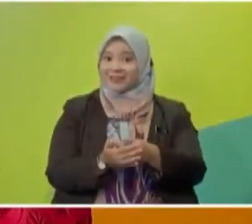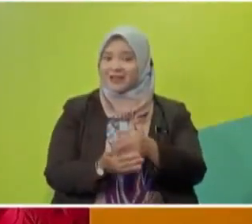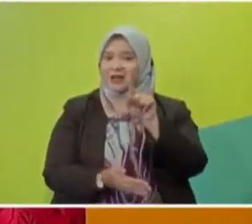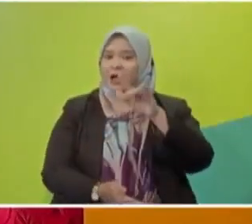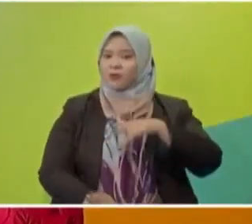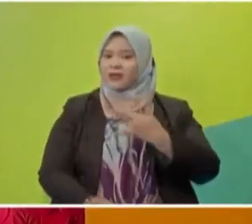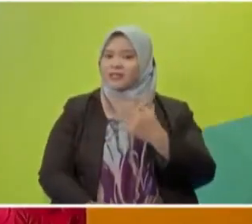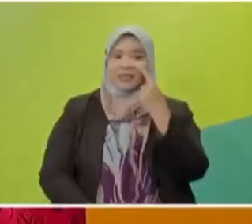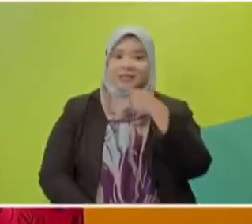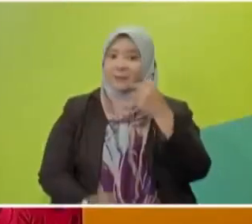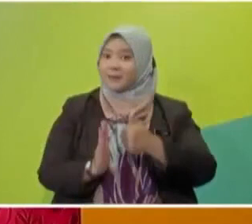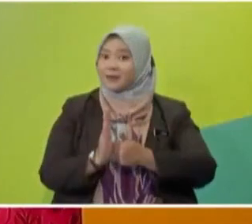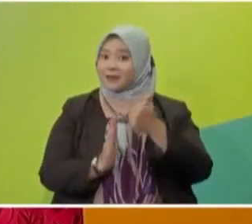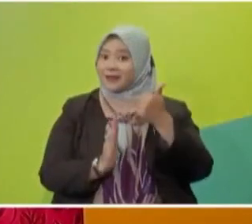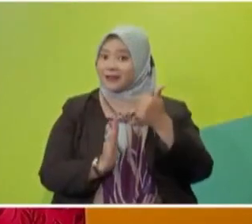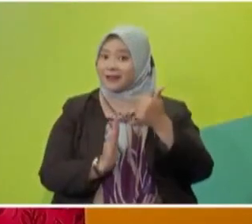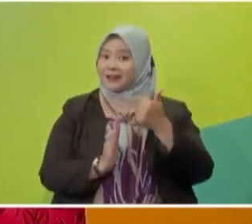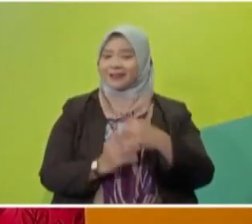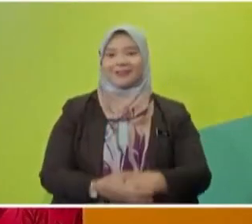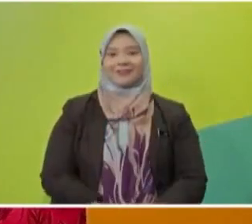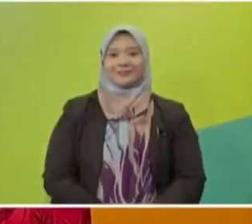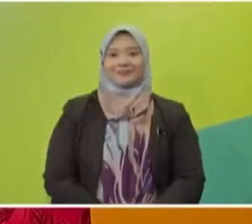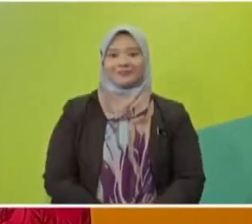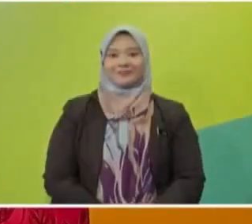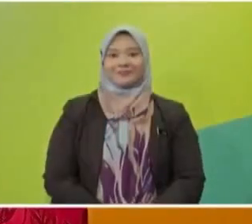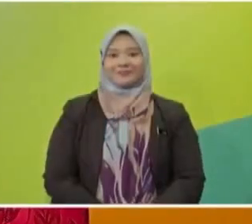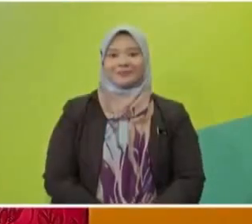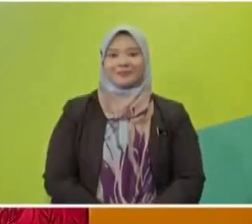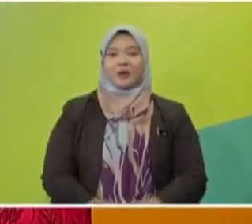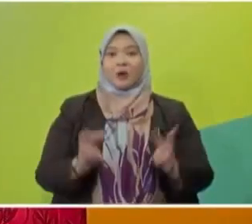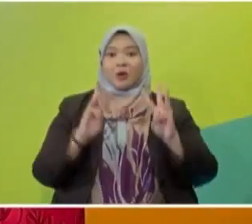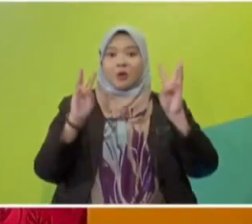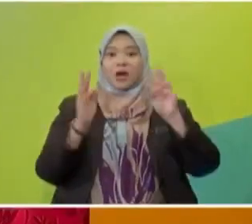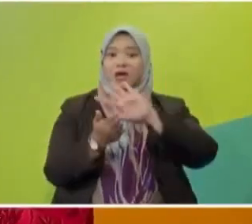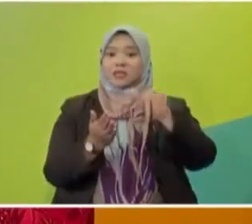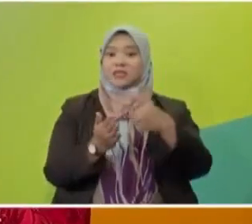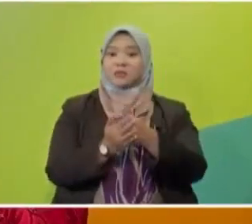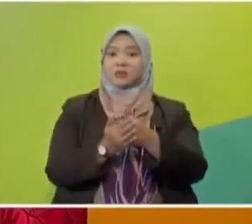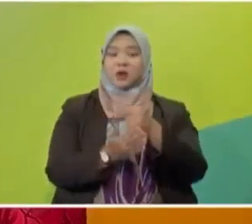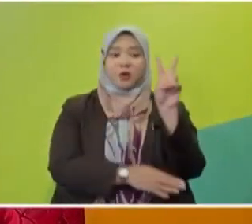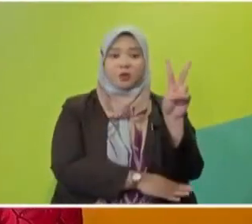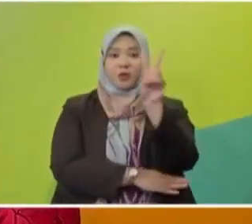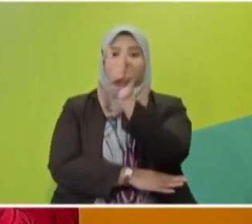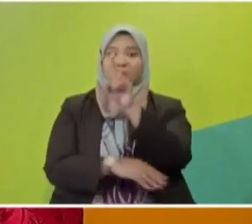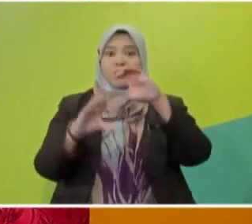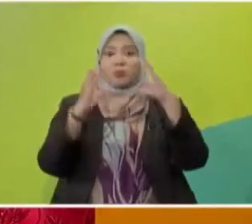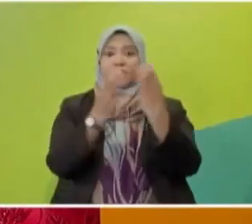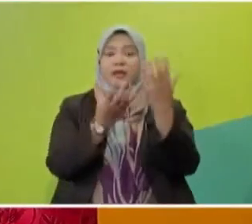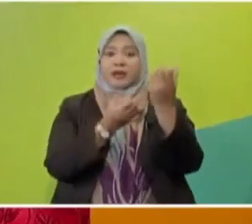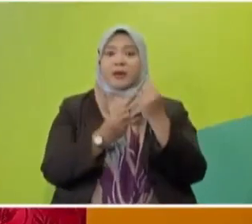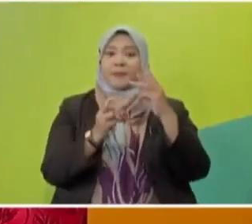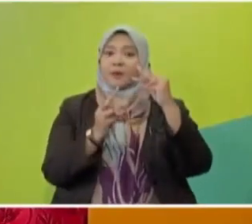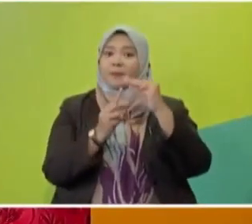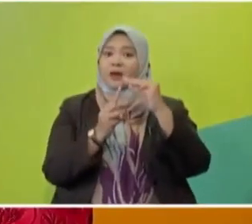dan juga merpati. Mereka dua-dua dapat markah penuh dalam pusingan satu dan dua. Ha-ha. Dan pusingan yang ketiga,